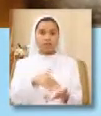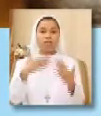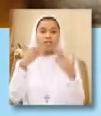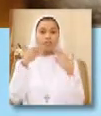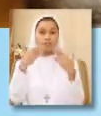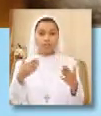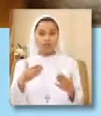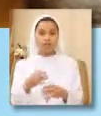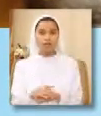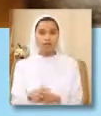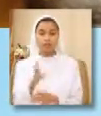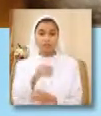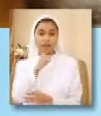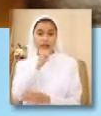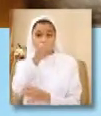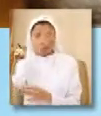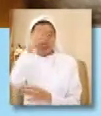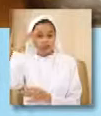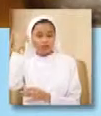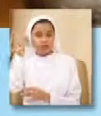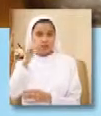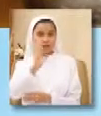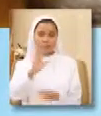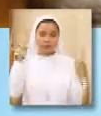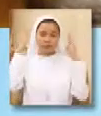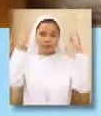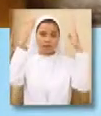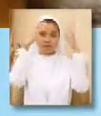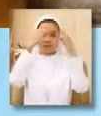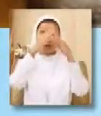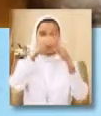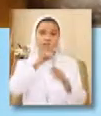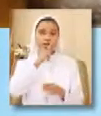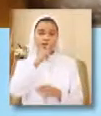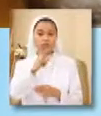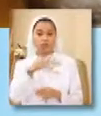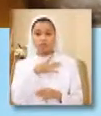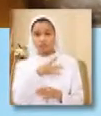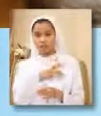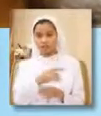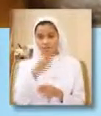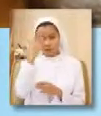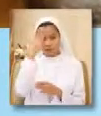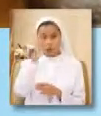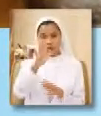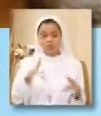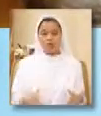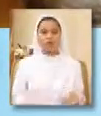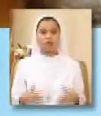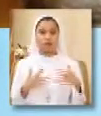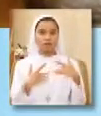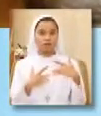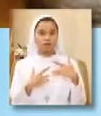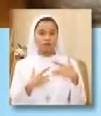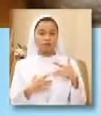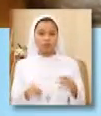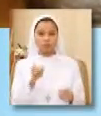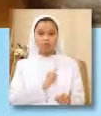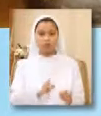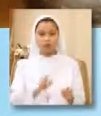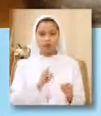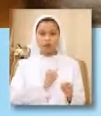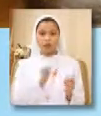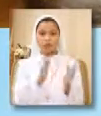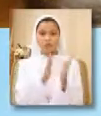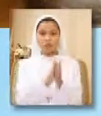talagang interesado sa inyong buhay. Kaya namimibi ako, nananalangin ako, magpalaik kayo ng Panginoon. Diyos mabalos, God